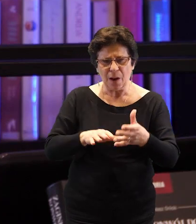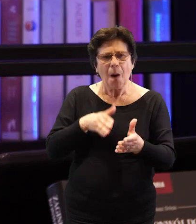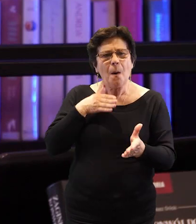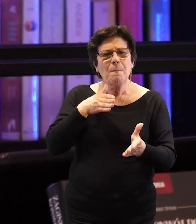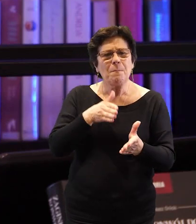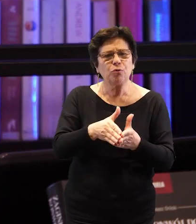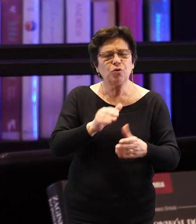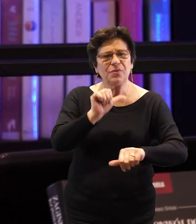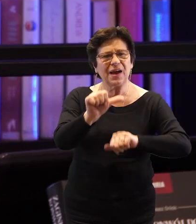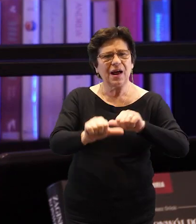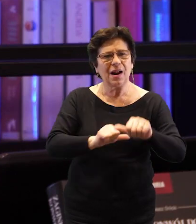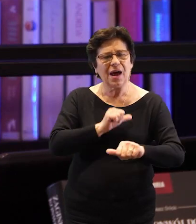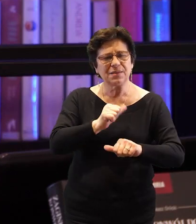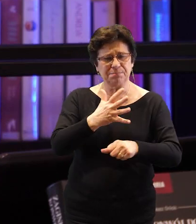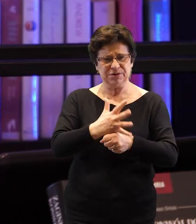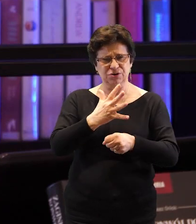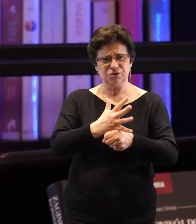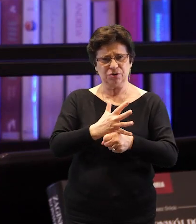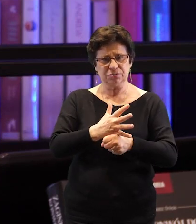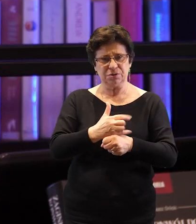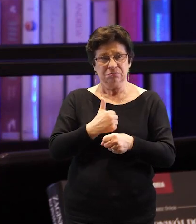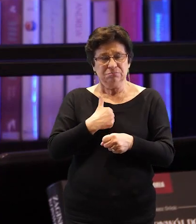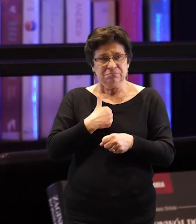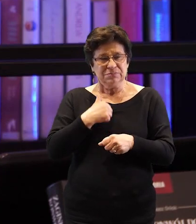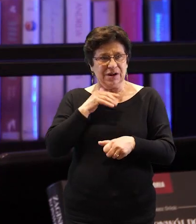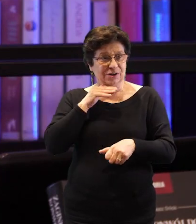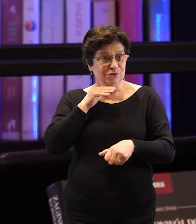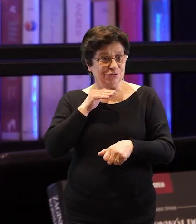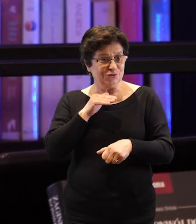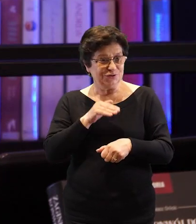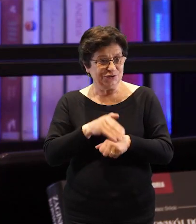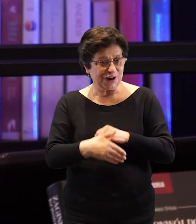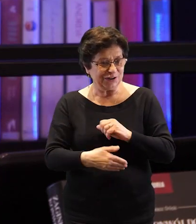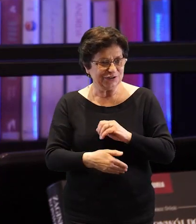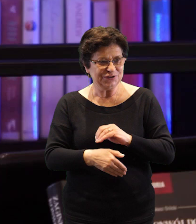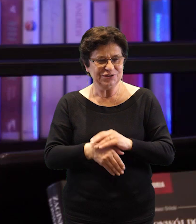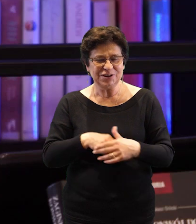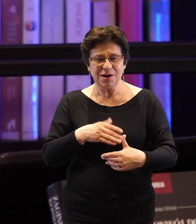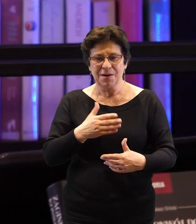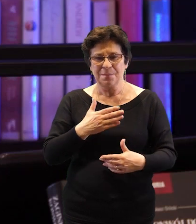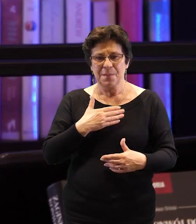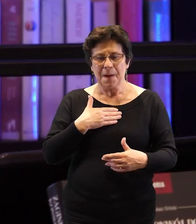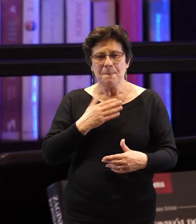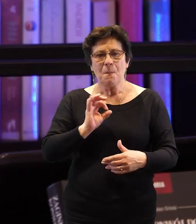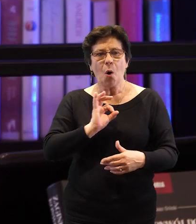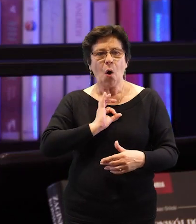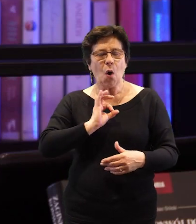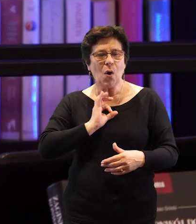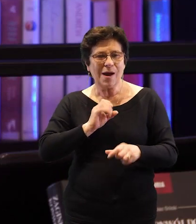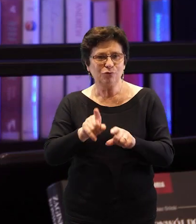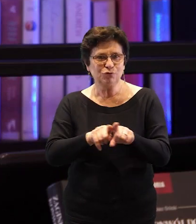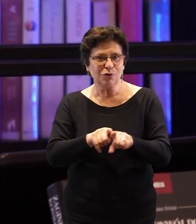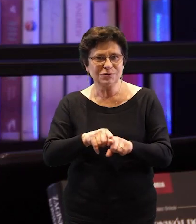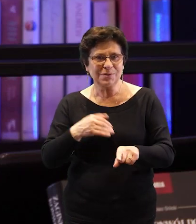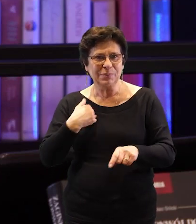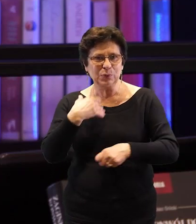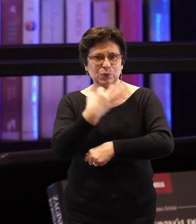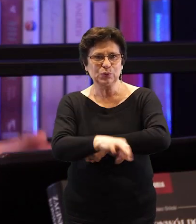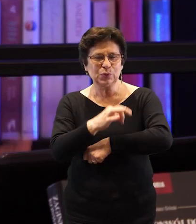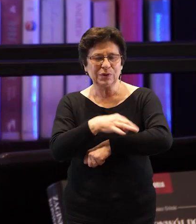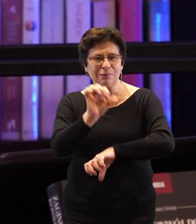lat 50. Moje szczęście było takie, ponownie się do mnie uśmiechnęło, że moja siostra wtedy studiowała we Włoszech, więc